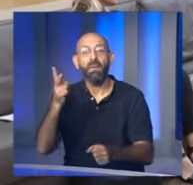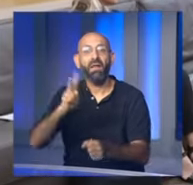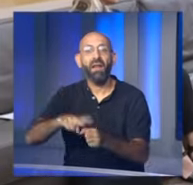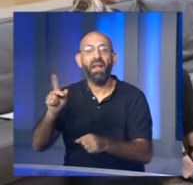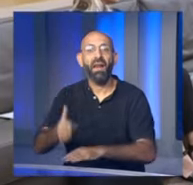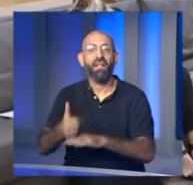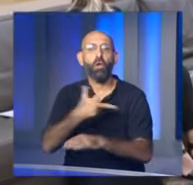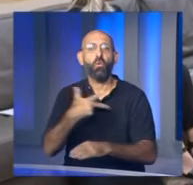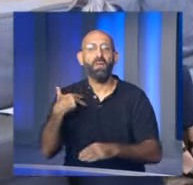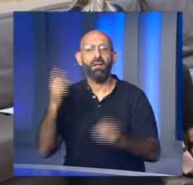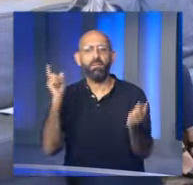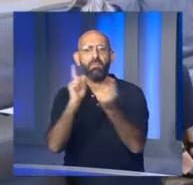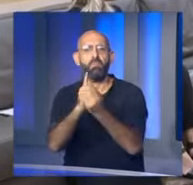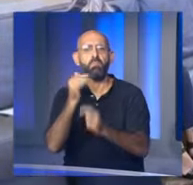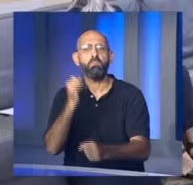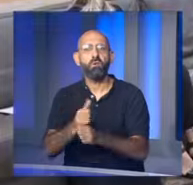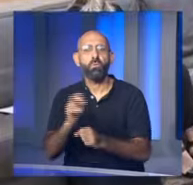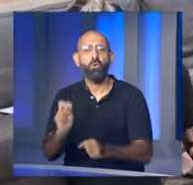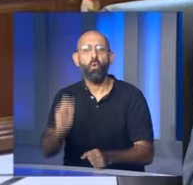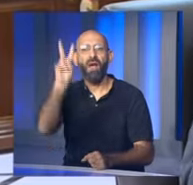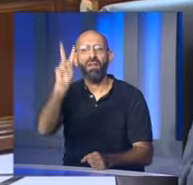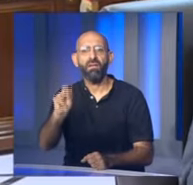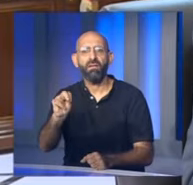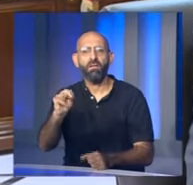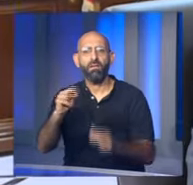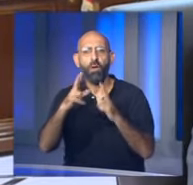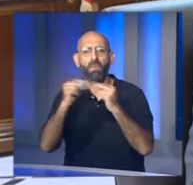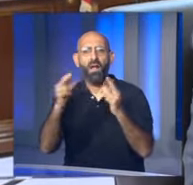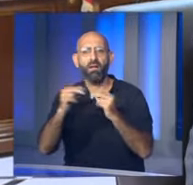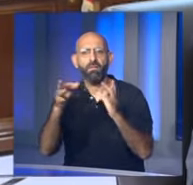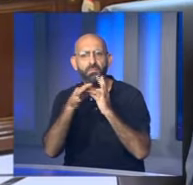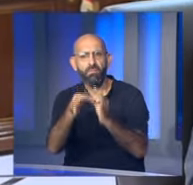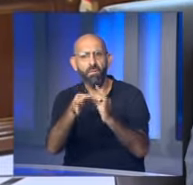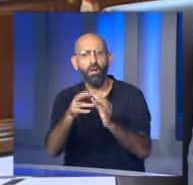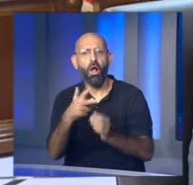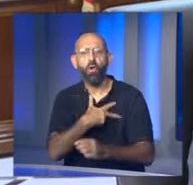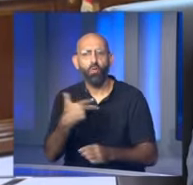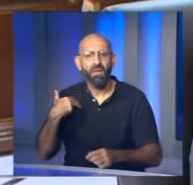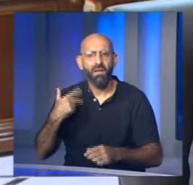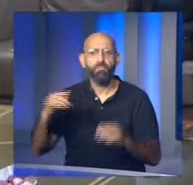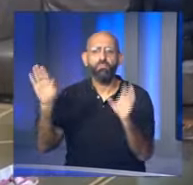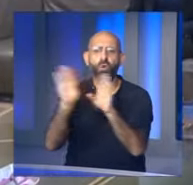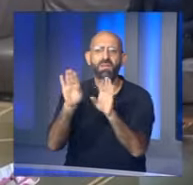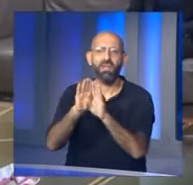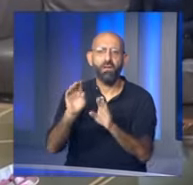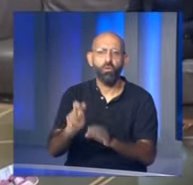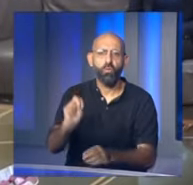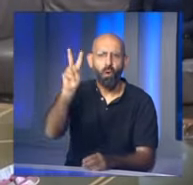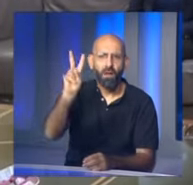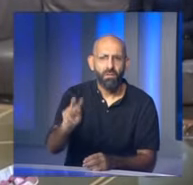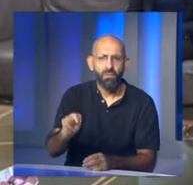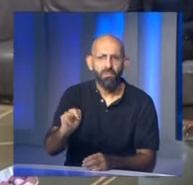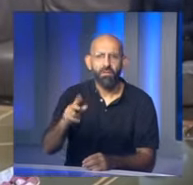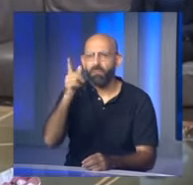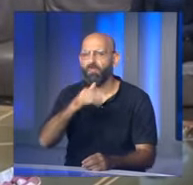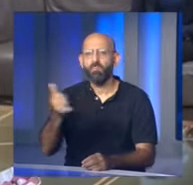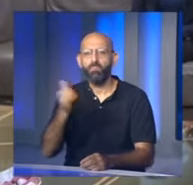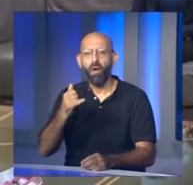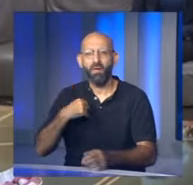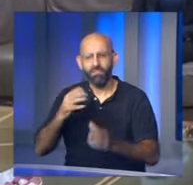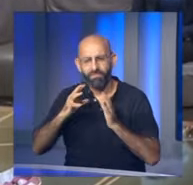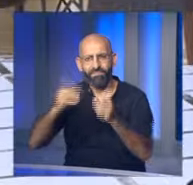رئيس الحكومه بحث مع المنسق المقيم للامم المتحده في لبنان عمران ريزا في التنسيق بين الحكومه ومؤسسات الامم المتحده والجهود